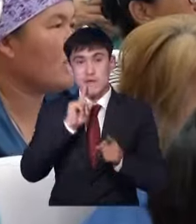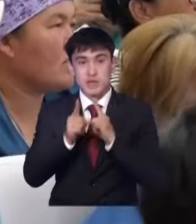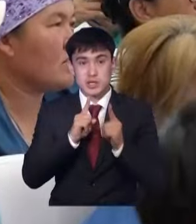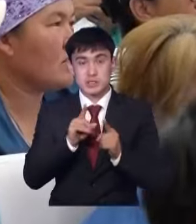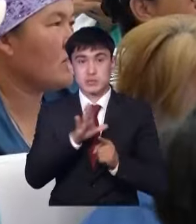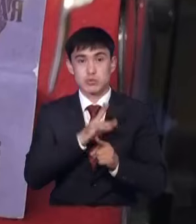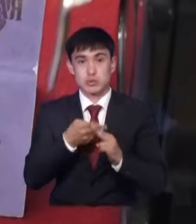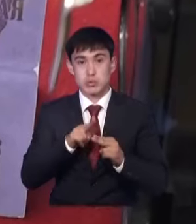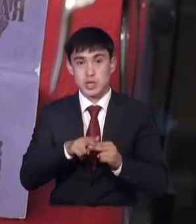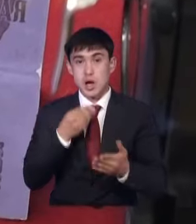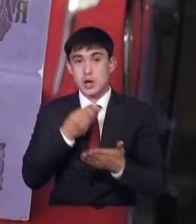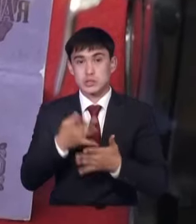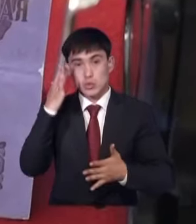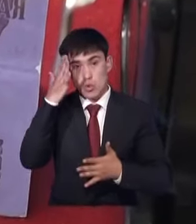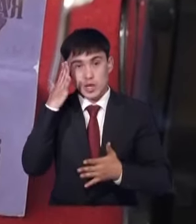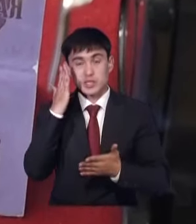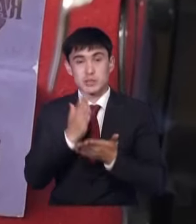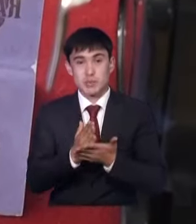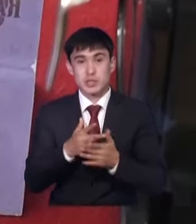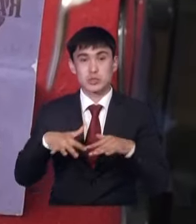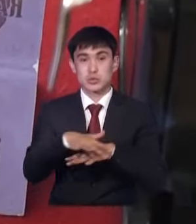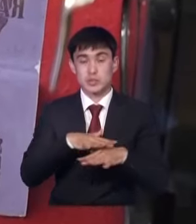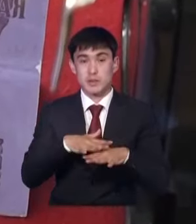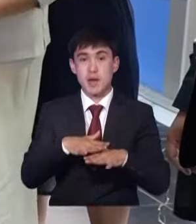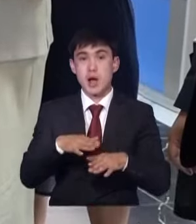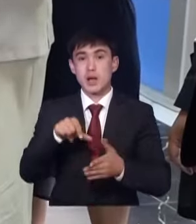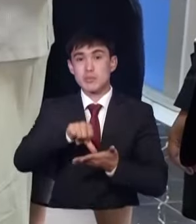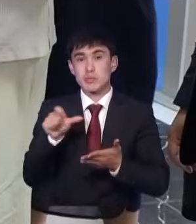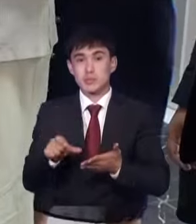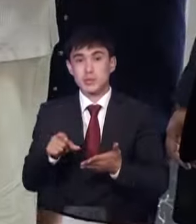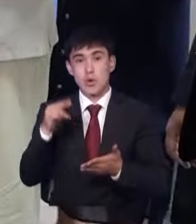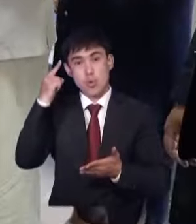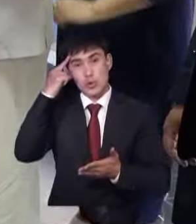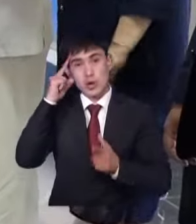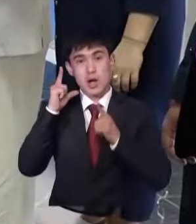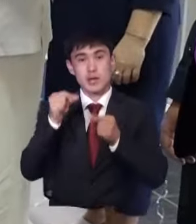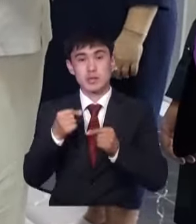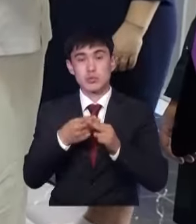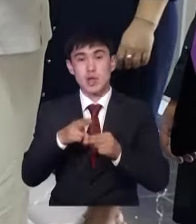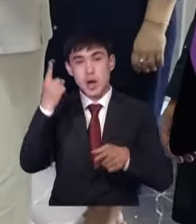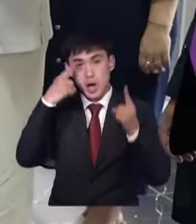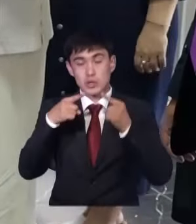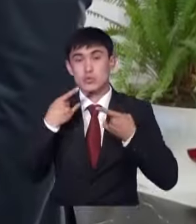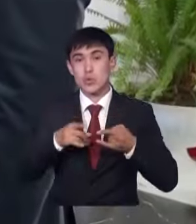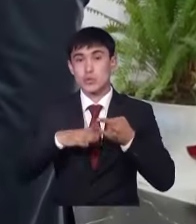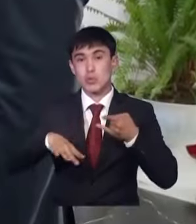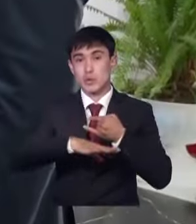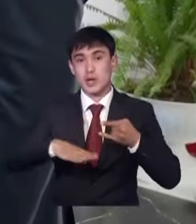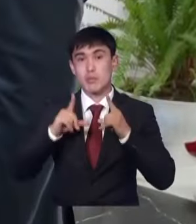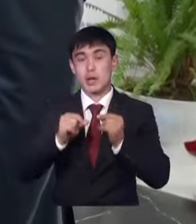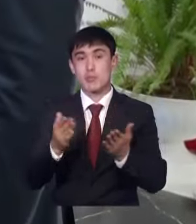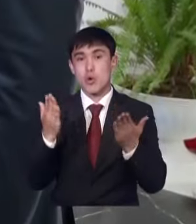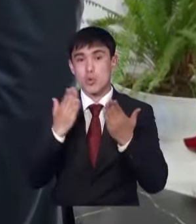конференция болды бұл. Асыл ойлар жинап қайтты жұрт. Ал меймандар ой тоғанға аттанды. Ақын туған топыраққа барып